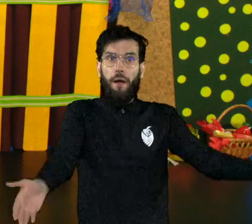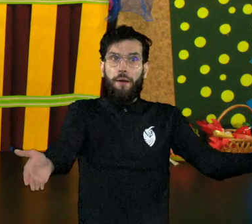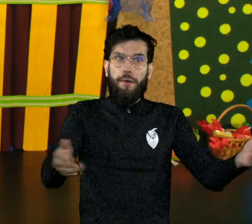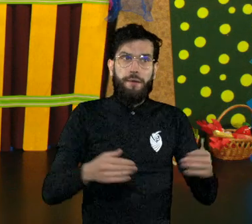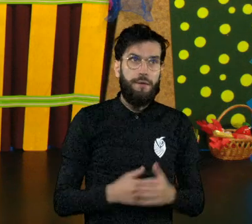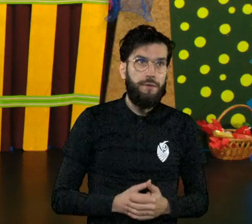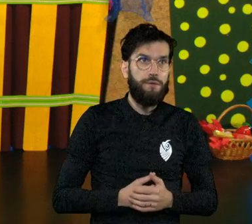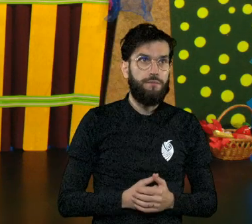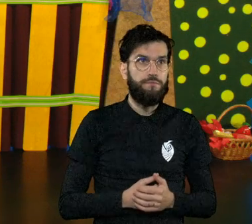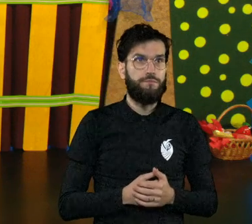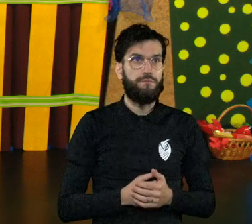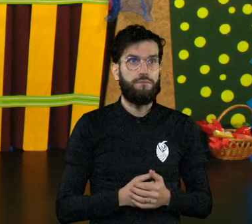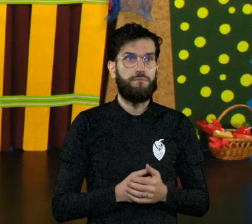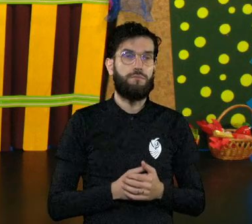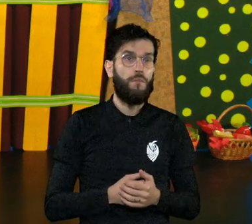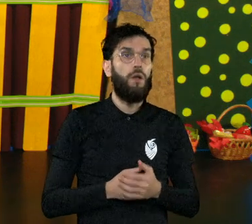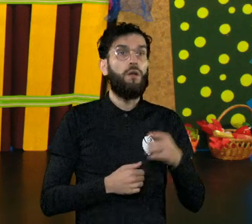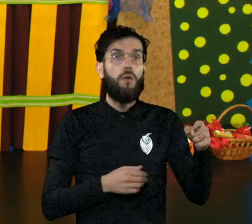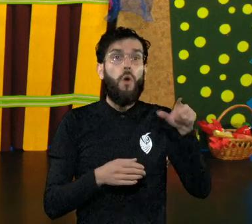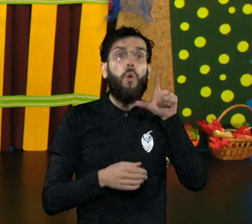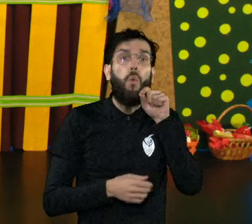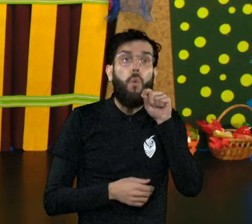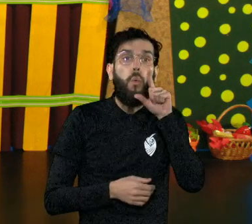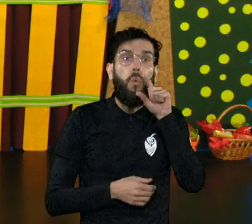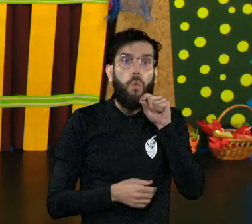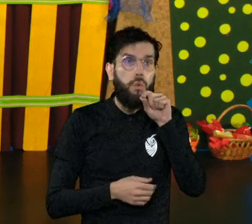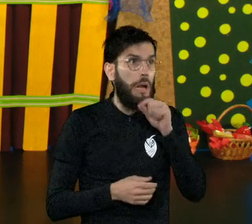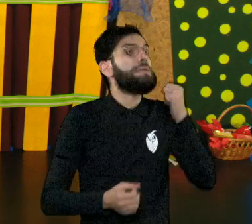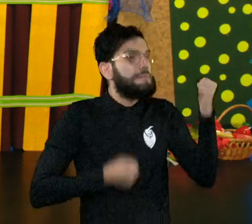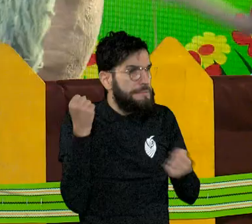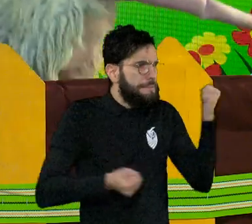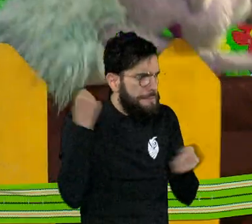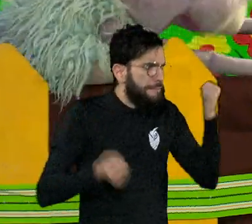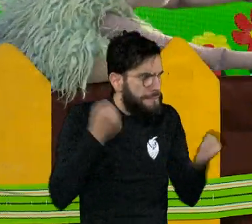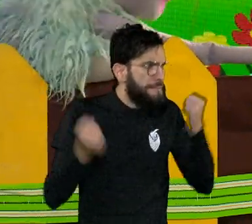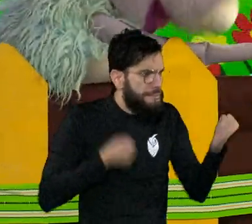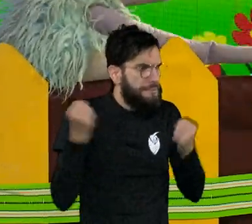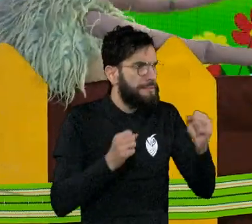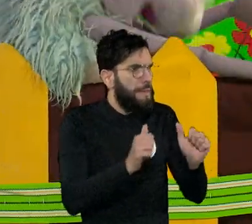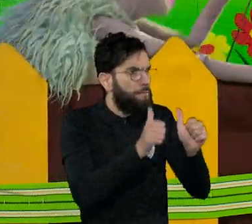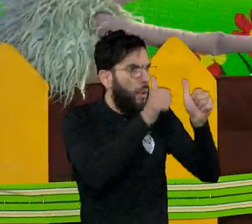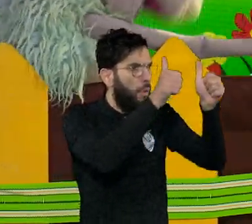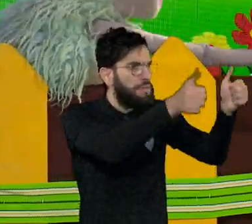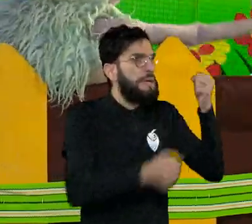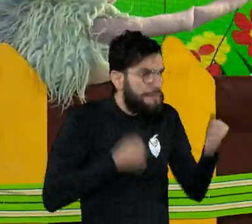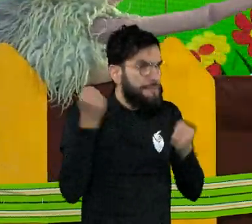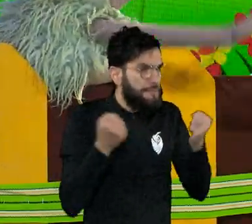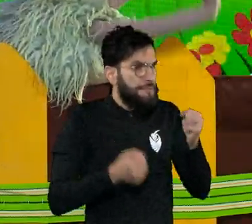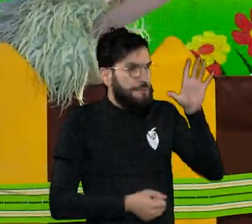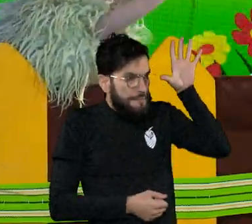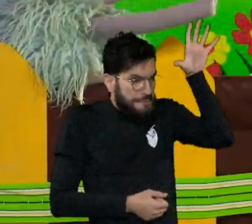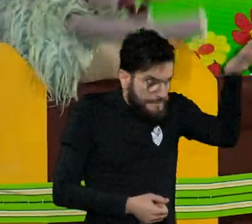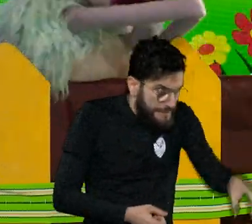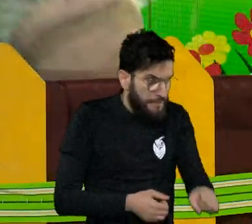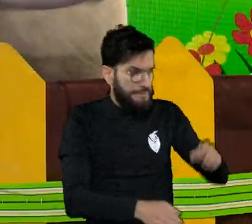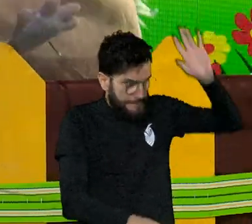utiekla. Donila kúru na moste, vyprašila ju tam po